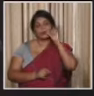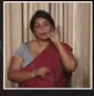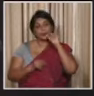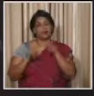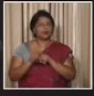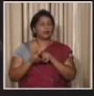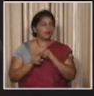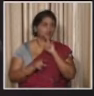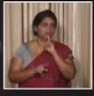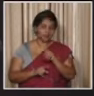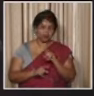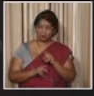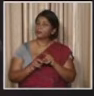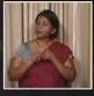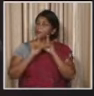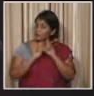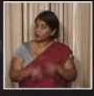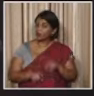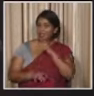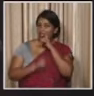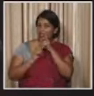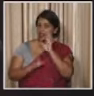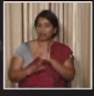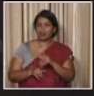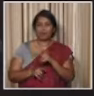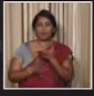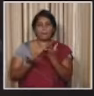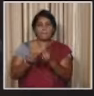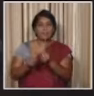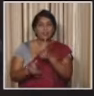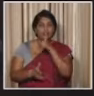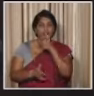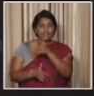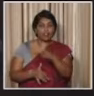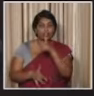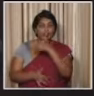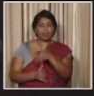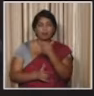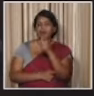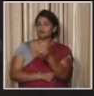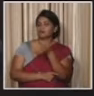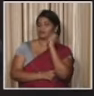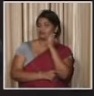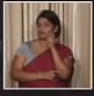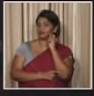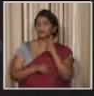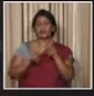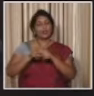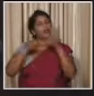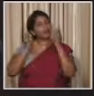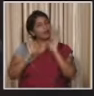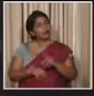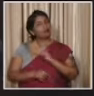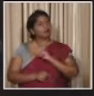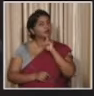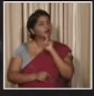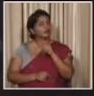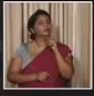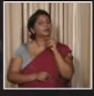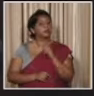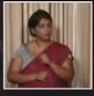kela kata wakti no. Itu kota borati e malu bana kela kata wakti no. Hebat insa api awasan awasnya kira,